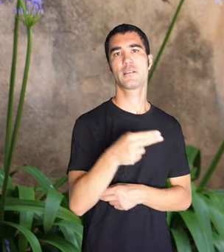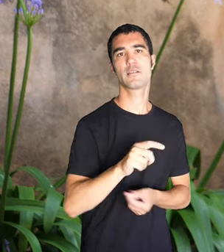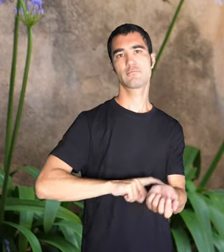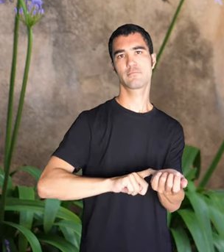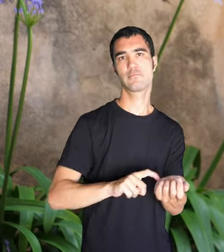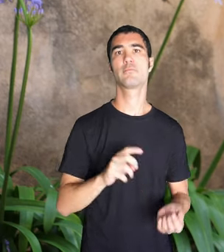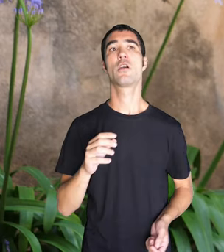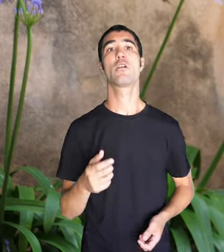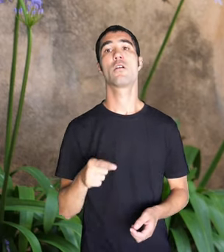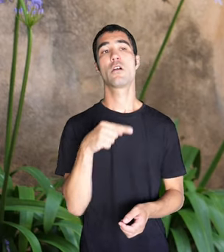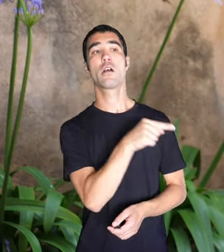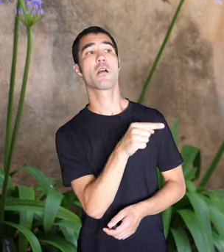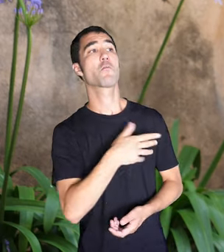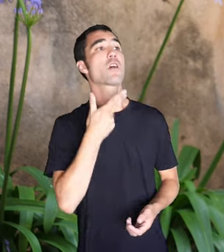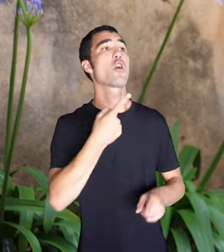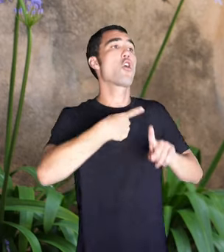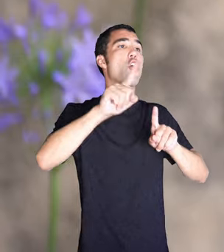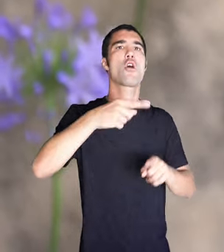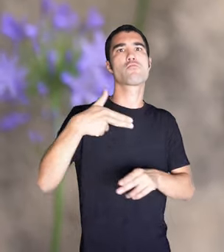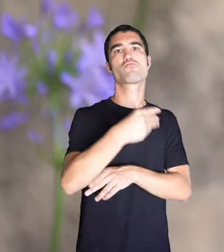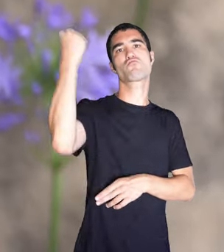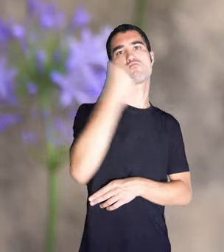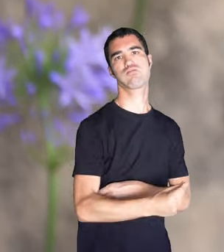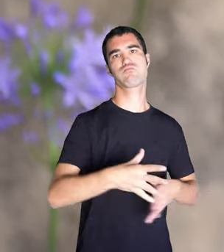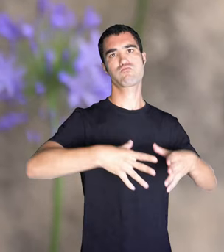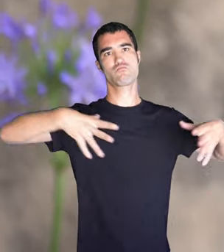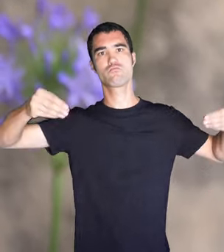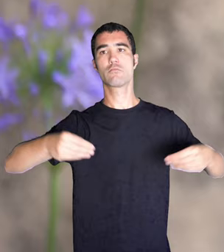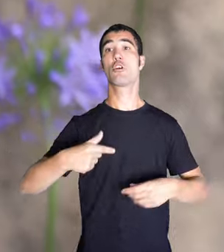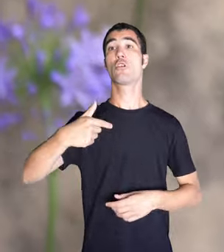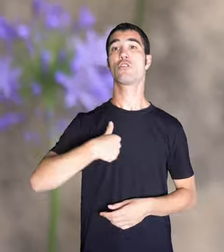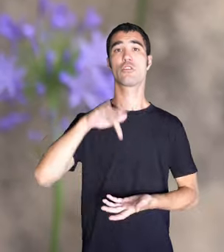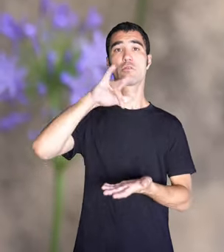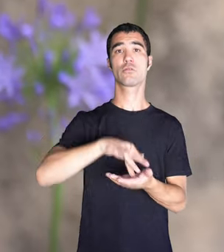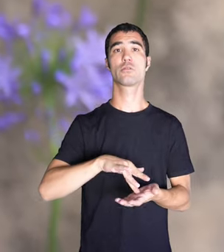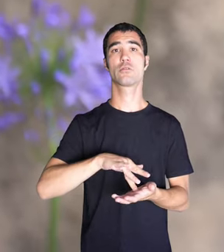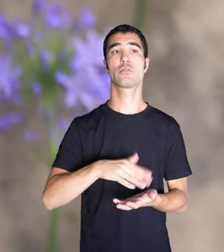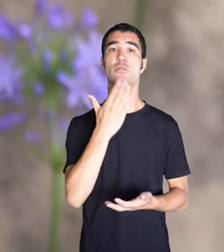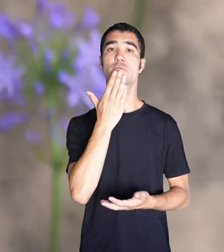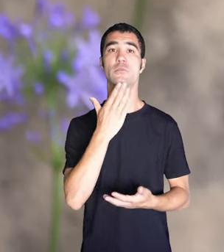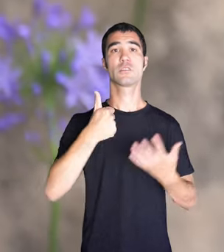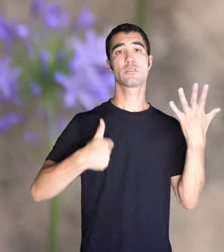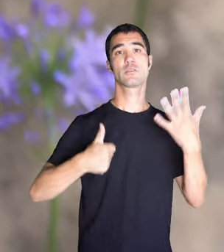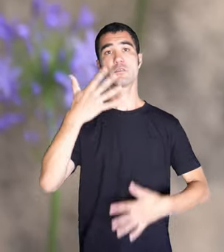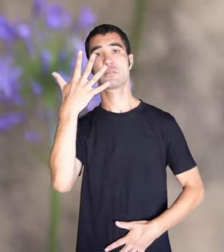i ella, potser, venia més a el peix bo. I quan vaig fer els 65 anys, me la